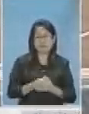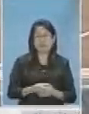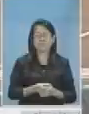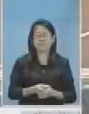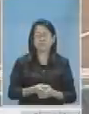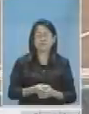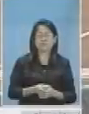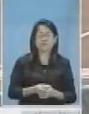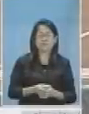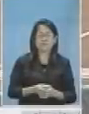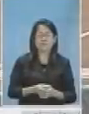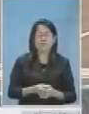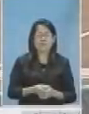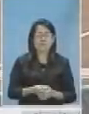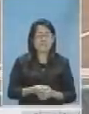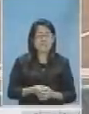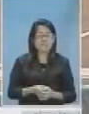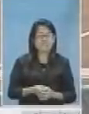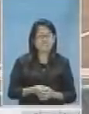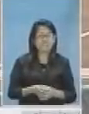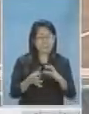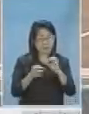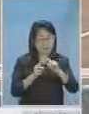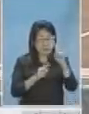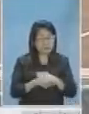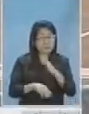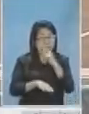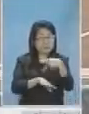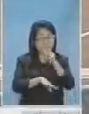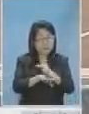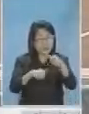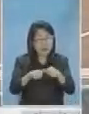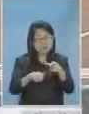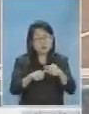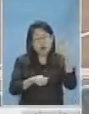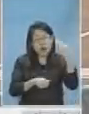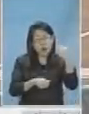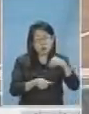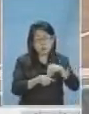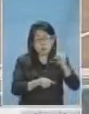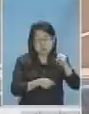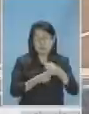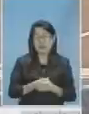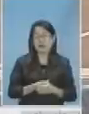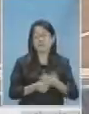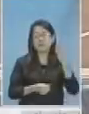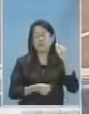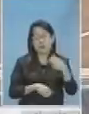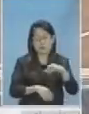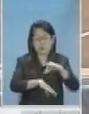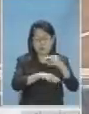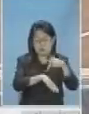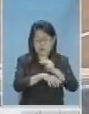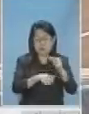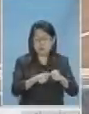นะครับถ้าท่านประธานอภิวันซึ่งเป็นประธานอยู่ผมจำได้ดีนะครับอยู่ในช่วงของกระทรว